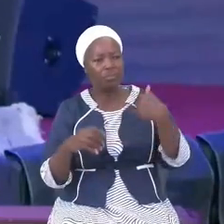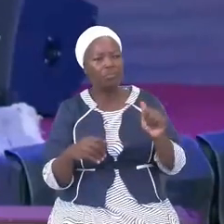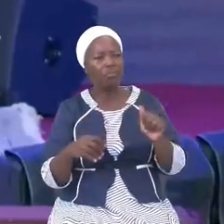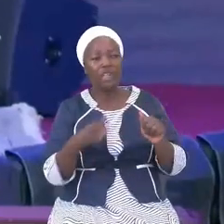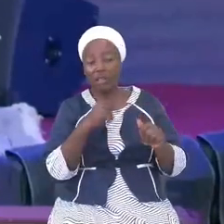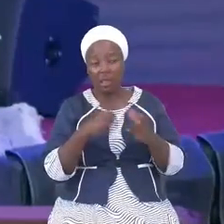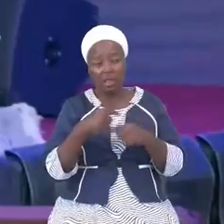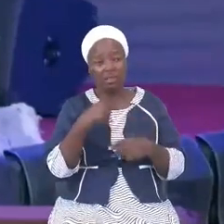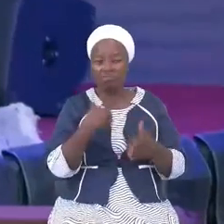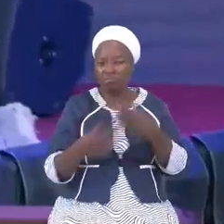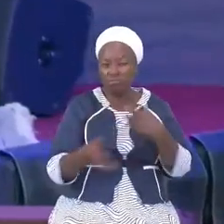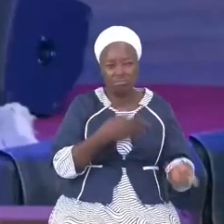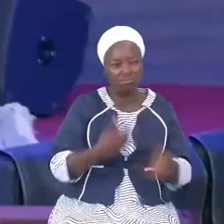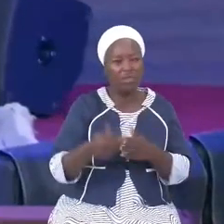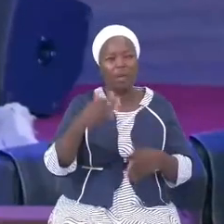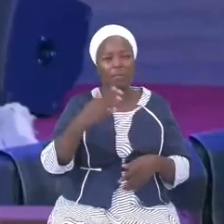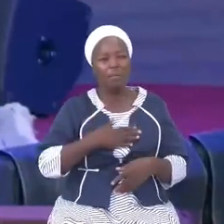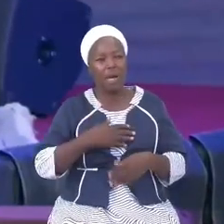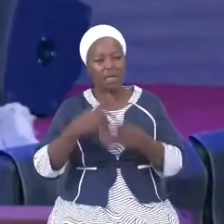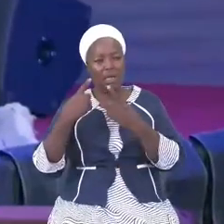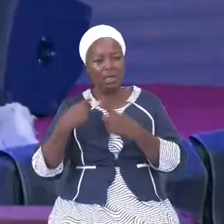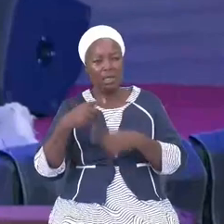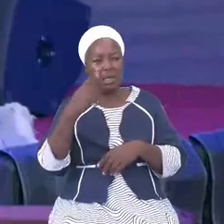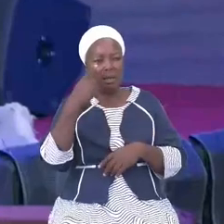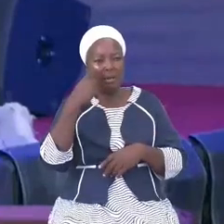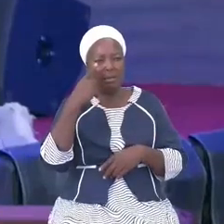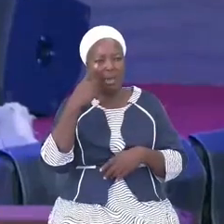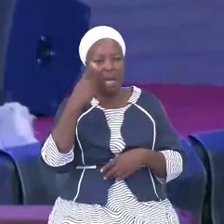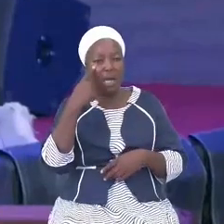Tout ce que mes yeux avaient désiré, je ne les en ai point privés.